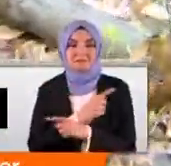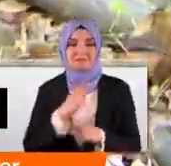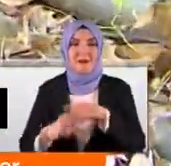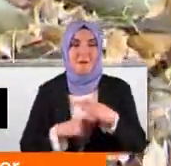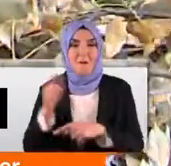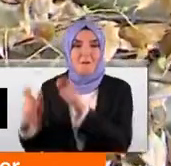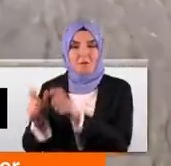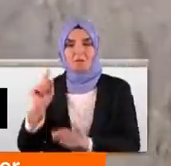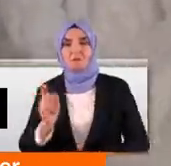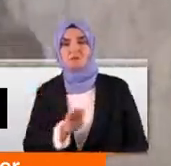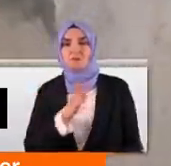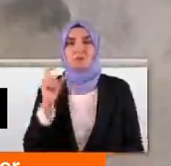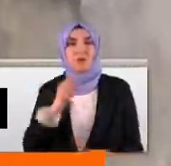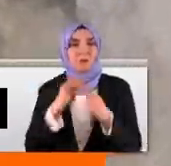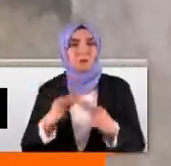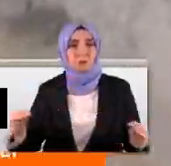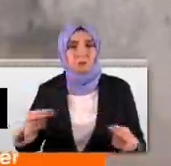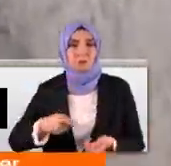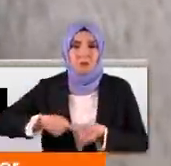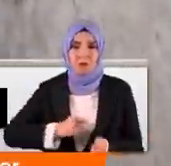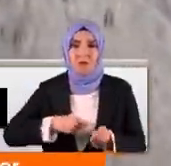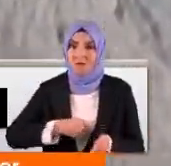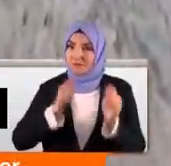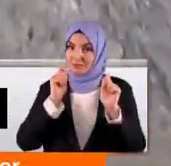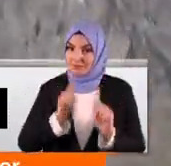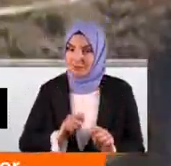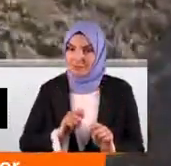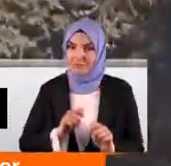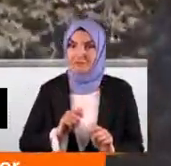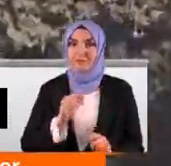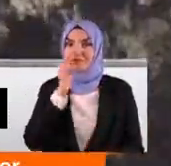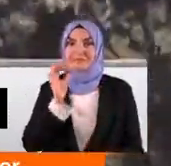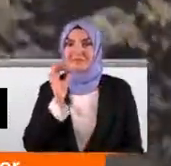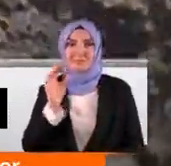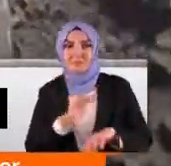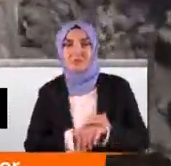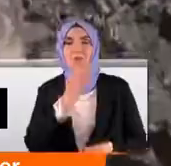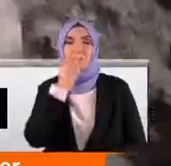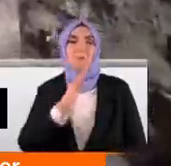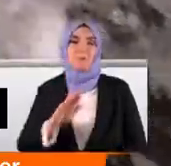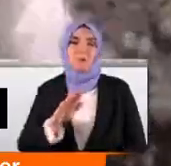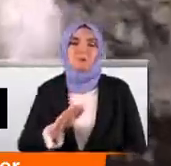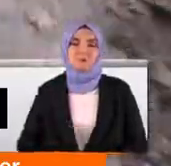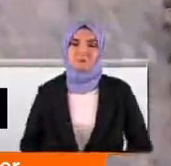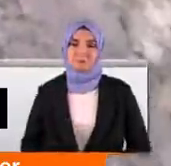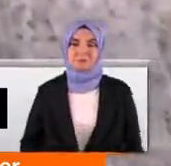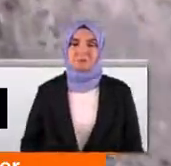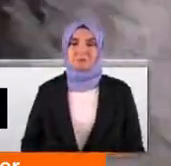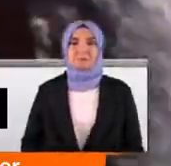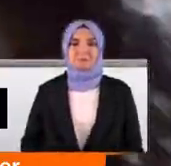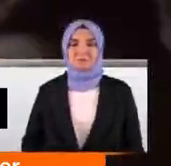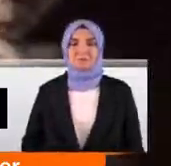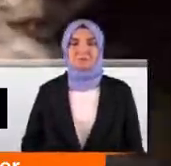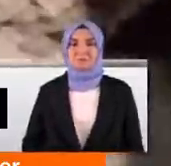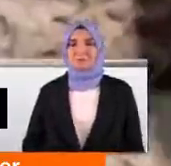ki yıllarını bu çalışmalara veren arkeologlar bile bu tünelleri bilmiyordu. Burada bir kazılmış bir bölge buldum. Bir küpün yarısı